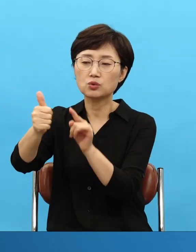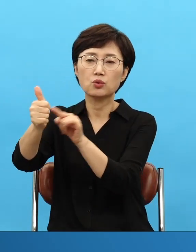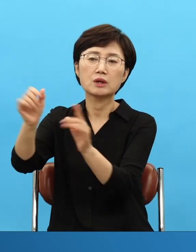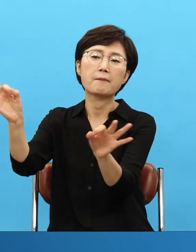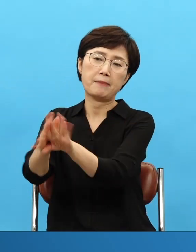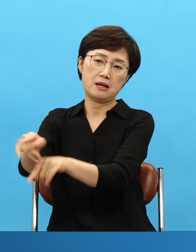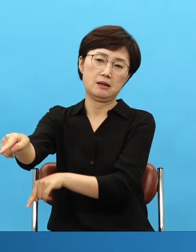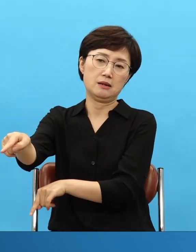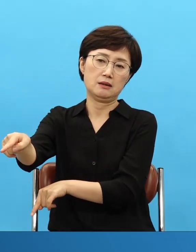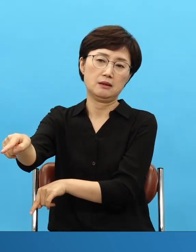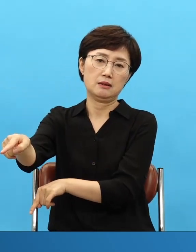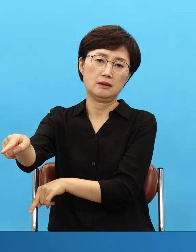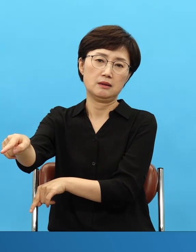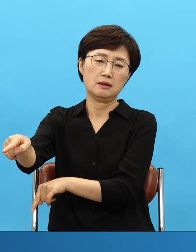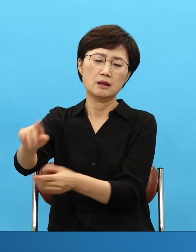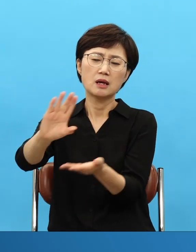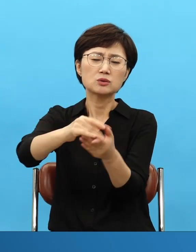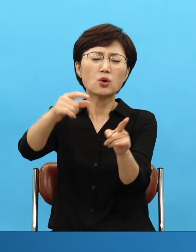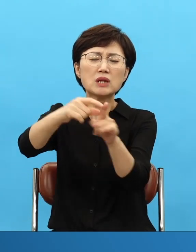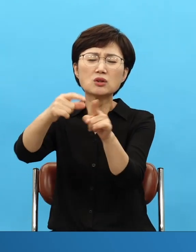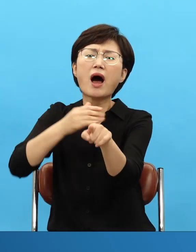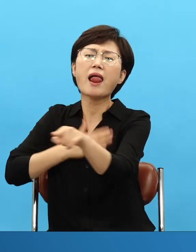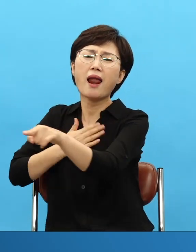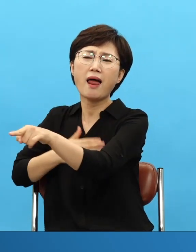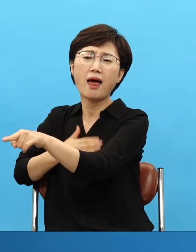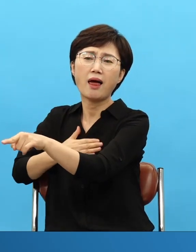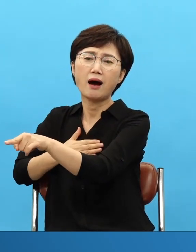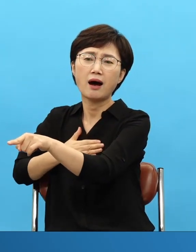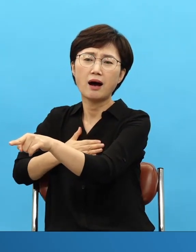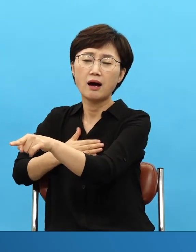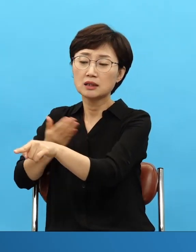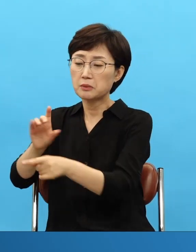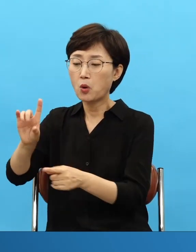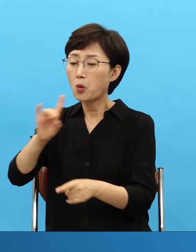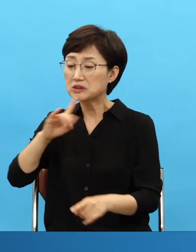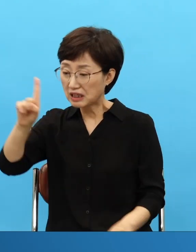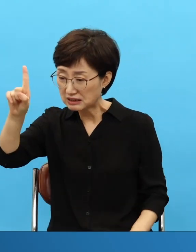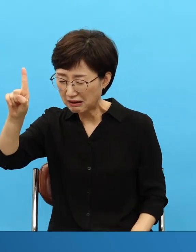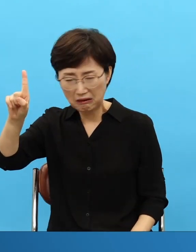disappeared. 신기하죠? How amazing is that? 어느 정도 됐냐면은